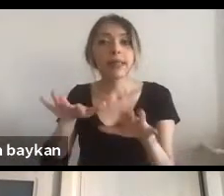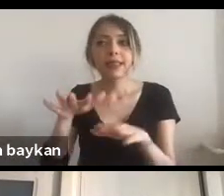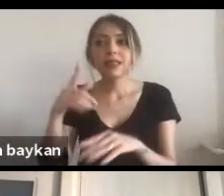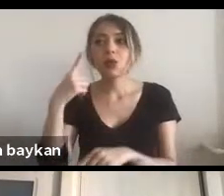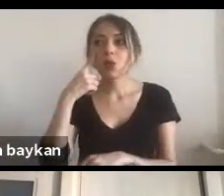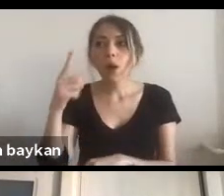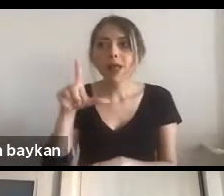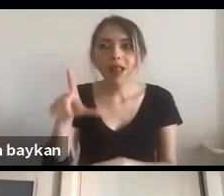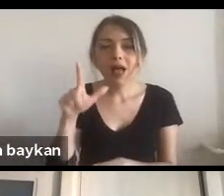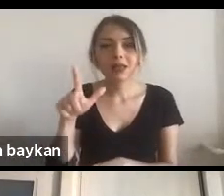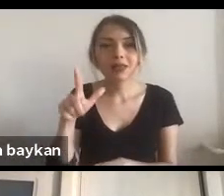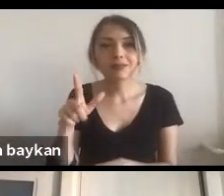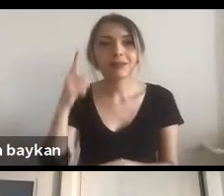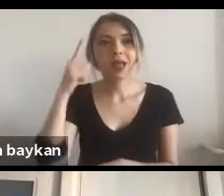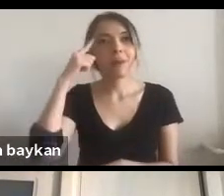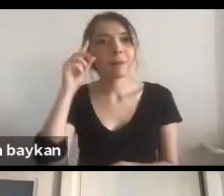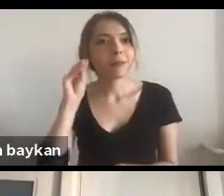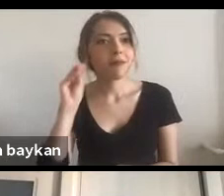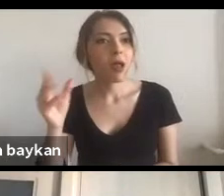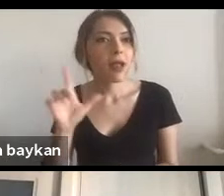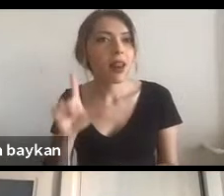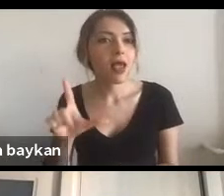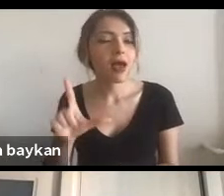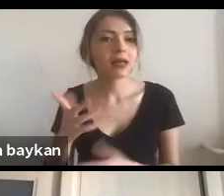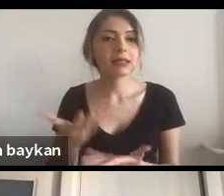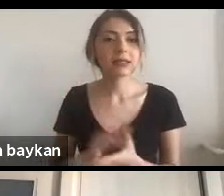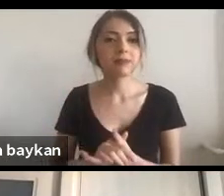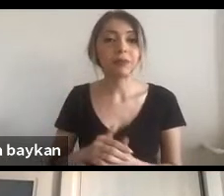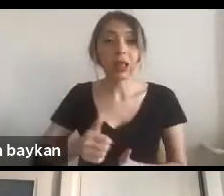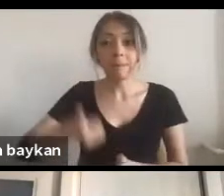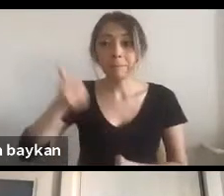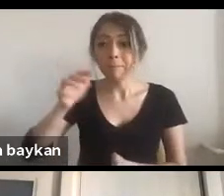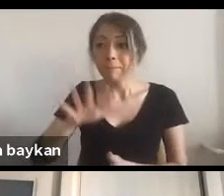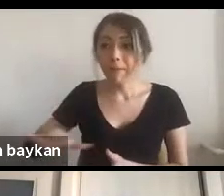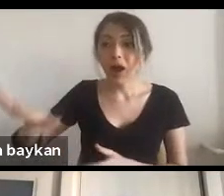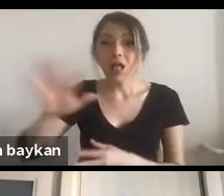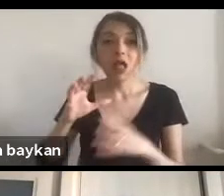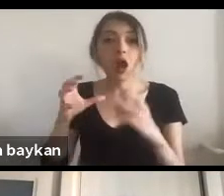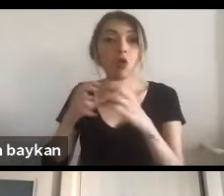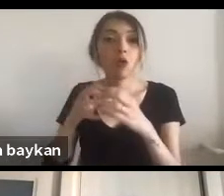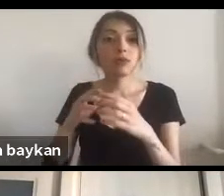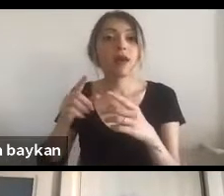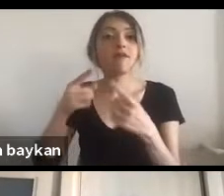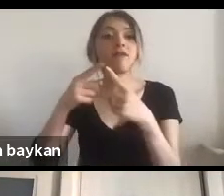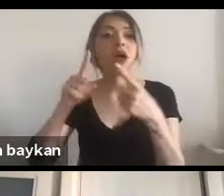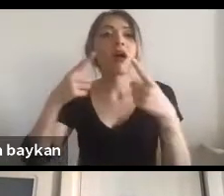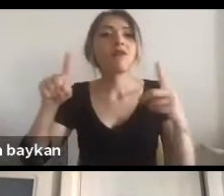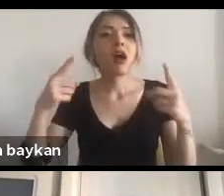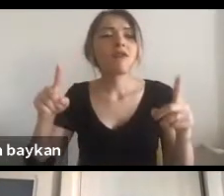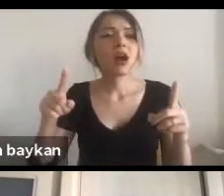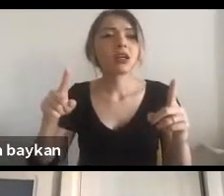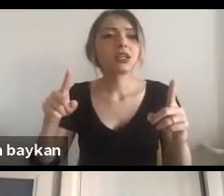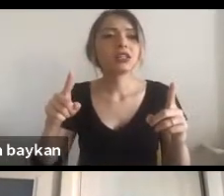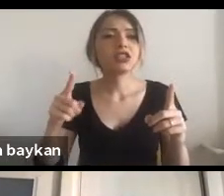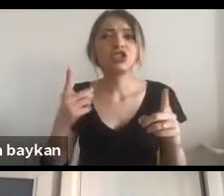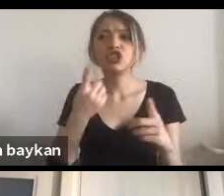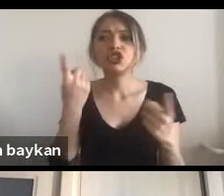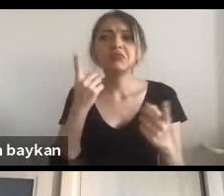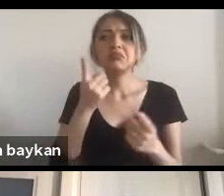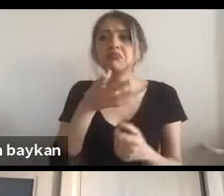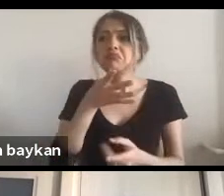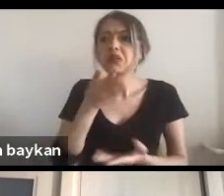Komitesi eğer başka hiçbir kaynaktan bilgi almazsa sunulan bilgi ve kendi